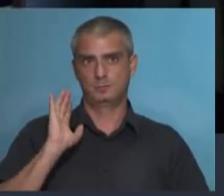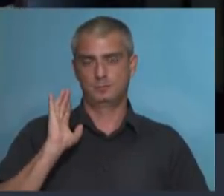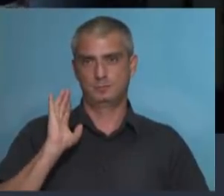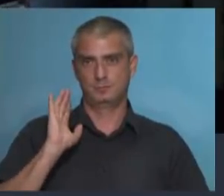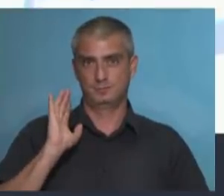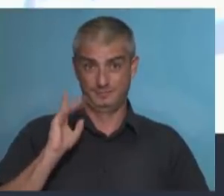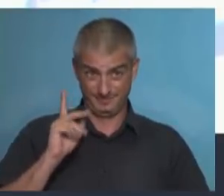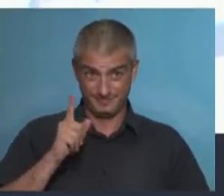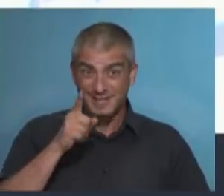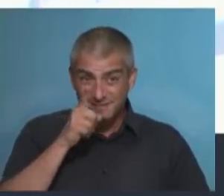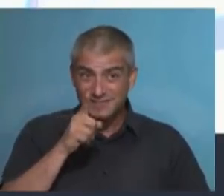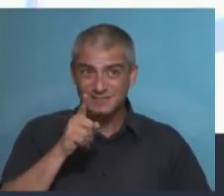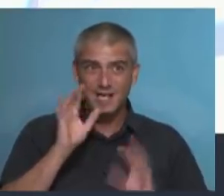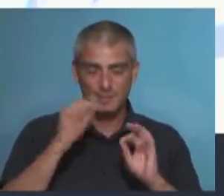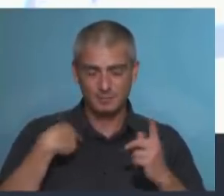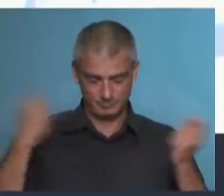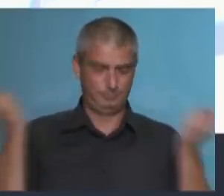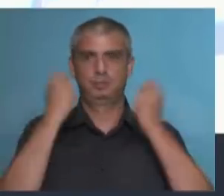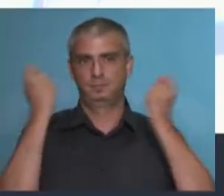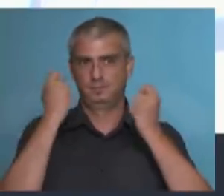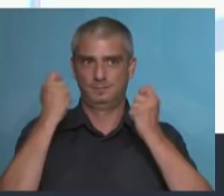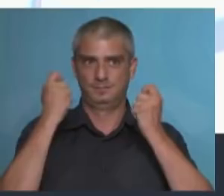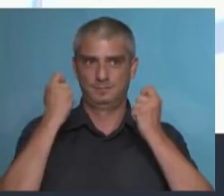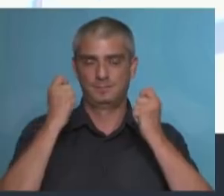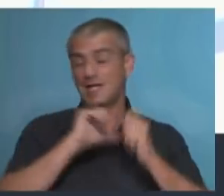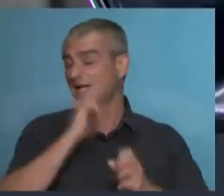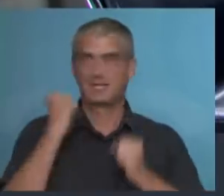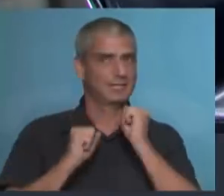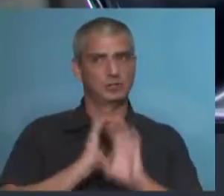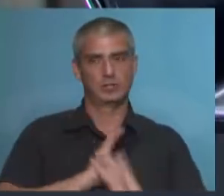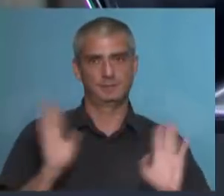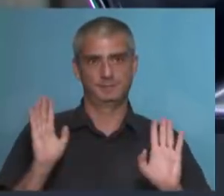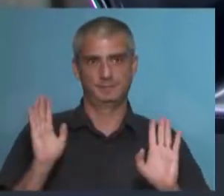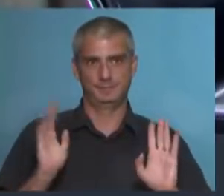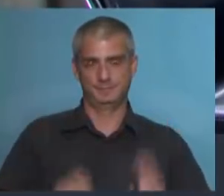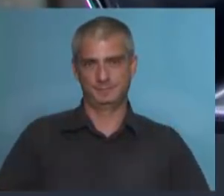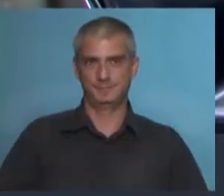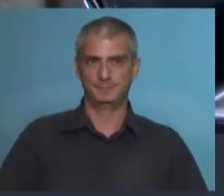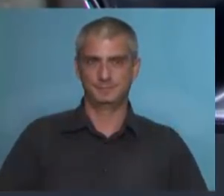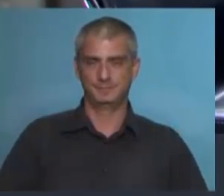וזה האמת שתפכה לנו על הפרצוף בצורה הכי קשה.